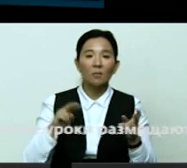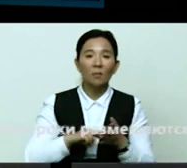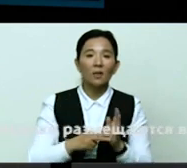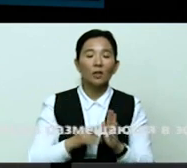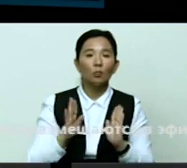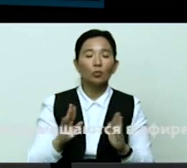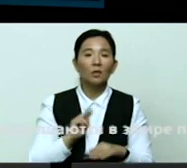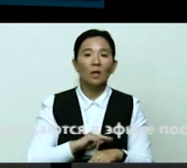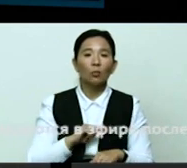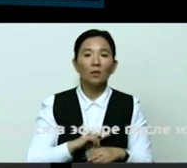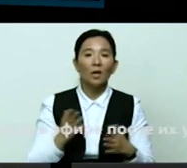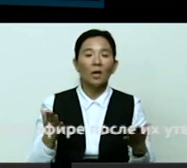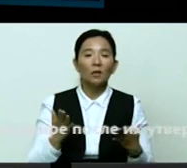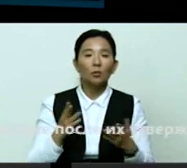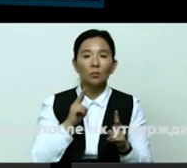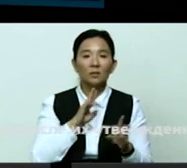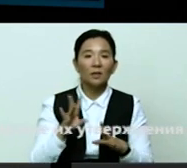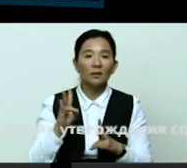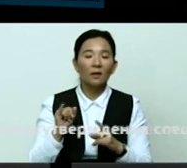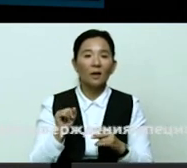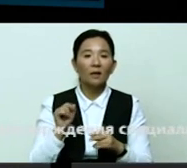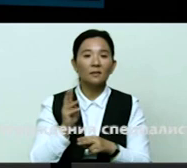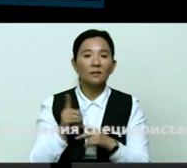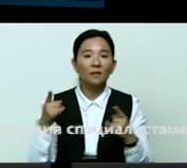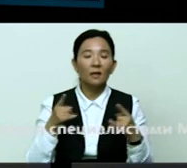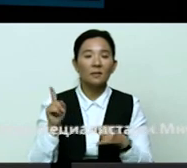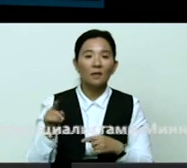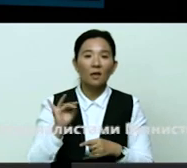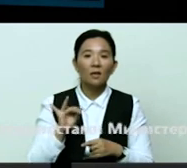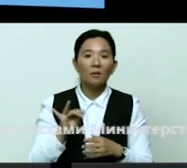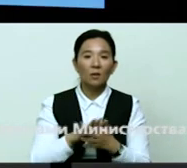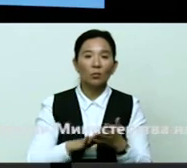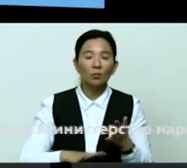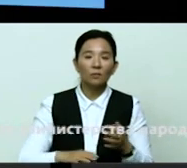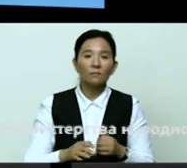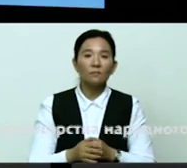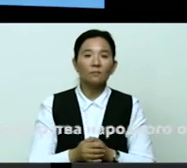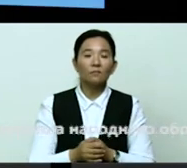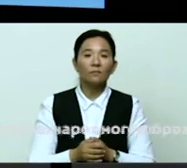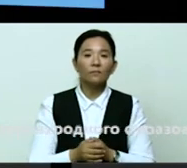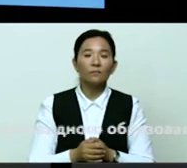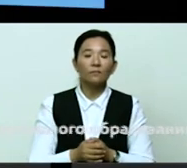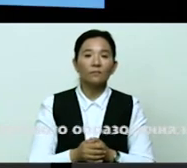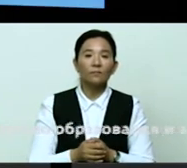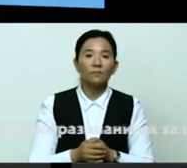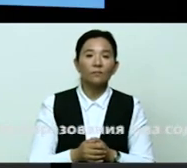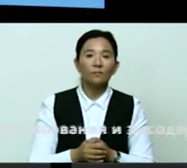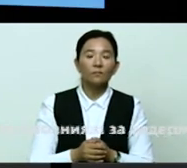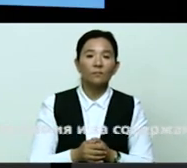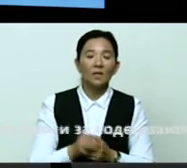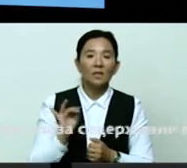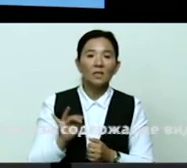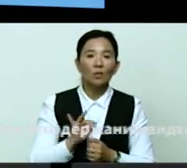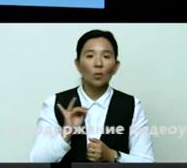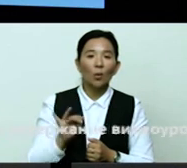будем работать, который представлен на слайде, и продолжим. Значит,